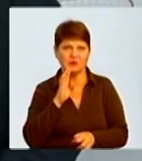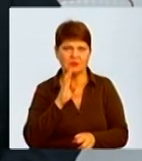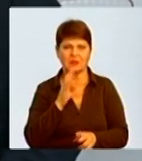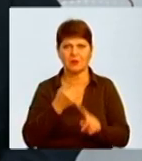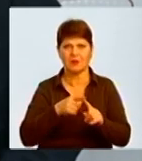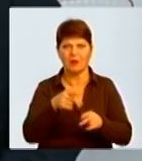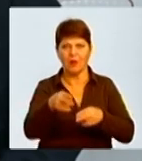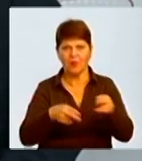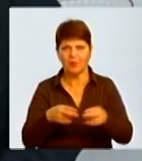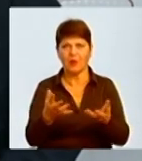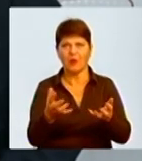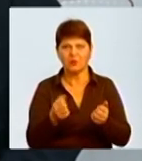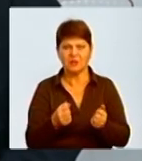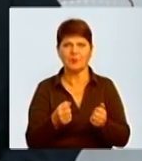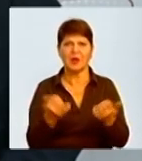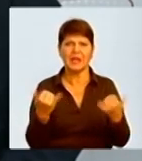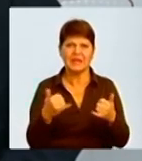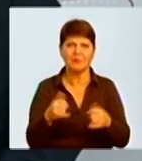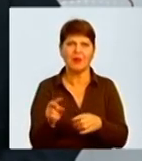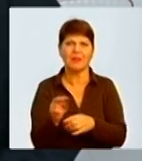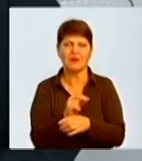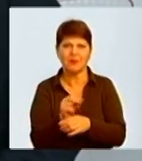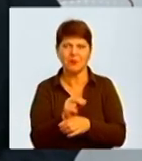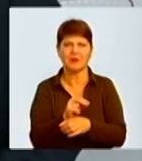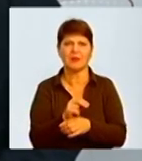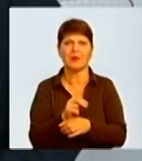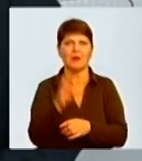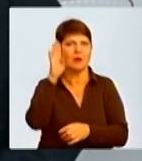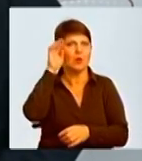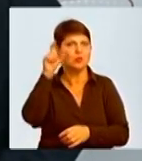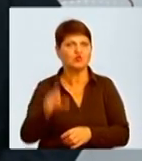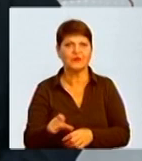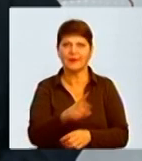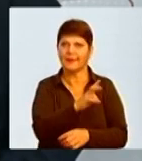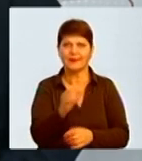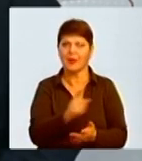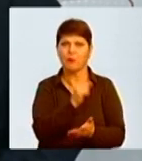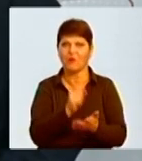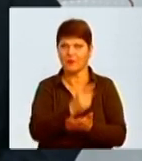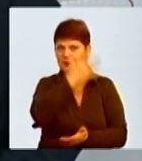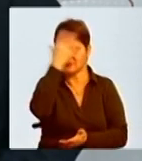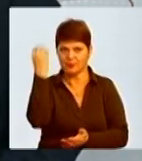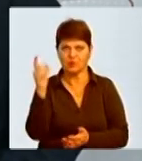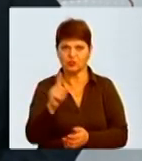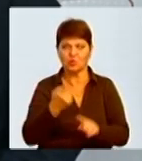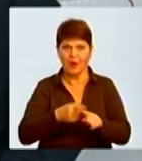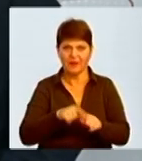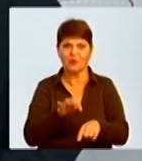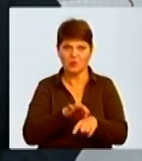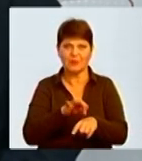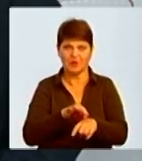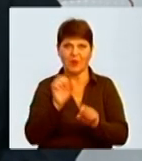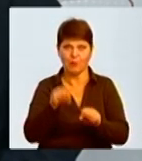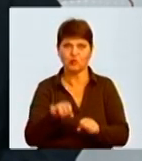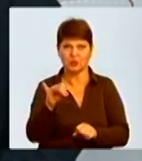операції, отримують курси хіміотерапії, лучпроміневої терапії. Тому чоловіки не повинні забувати про те, що цей діагноз може стосуватися і їх. Я